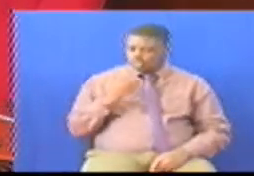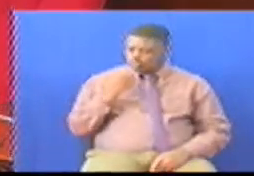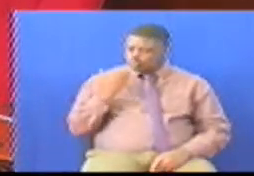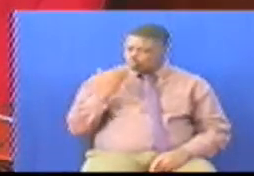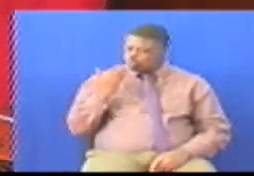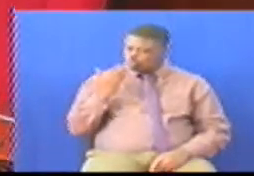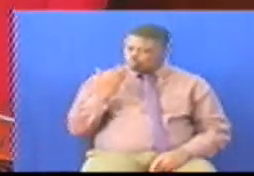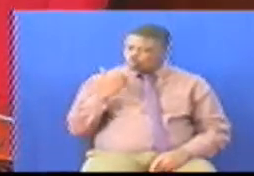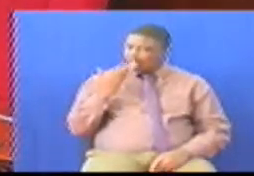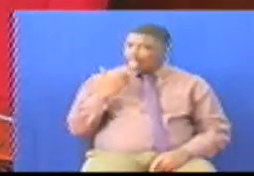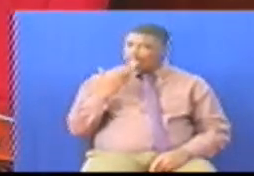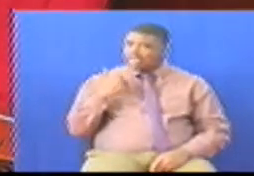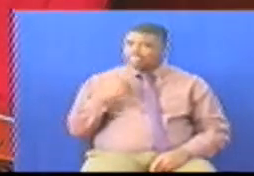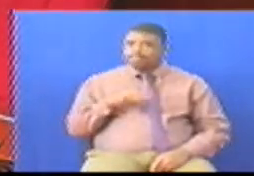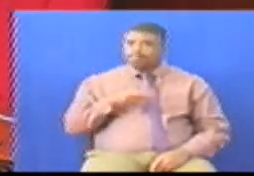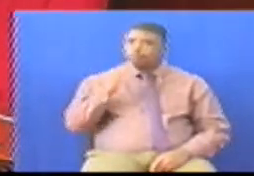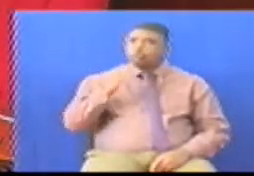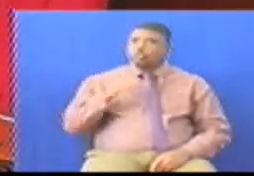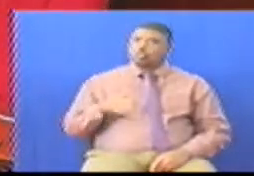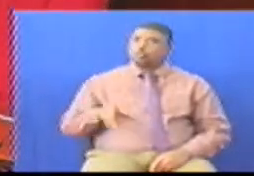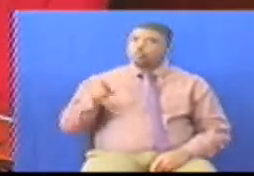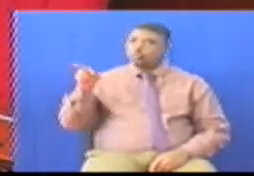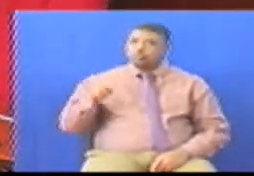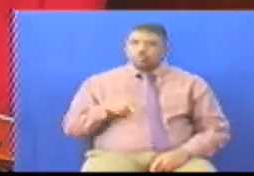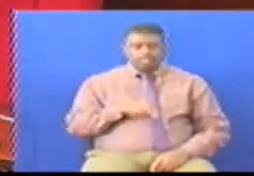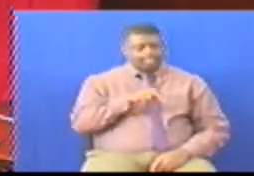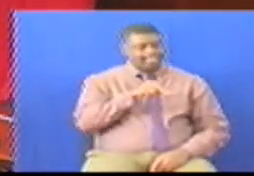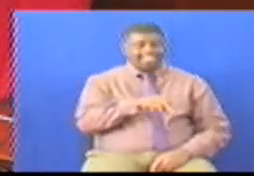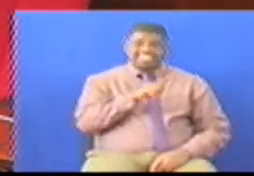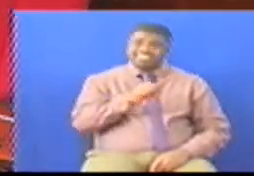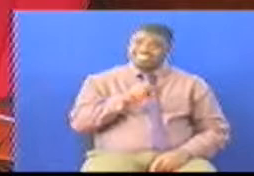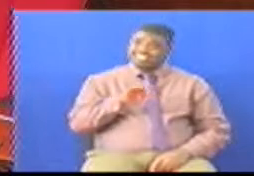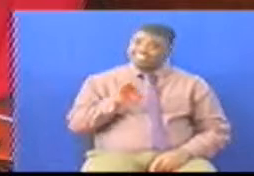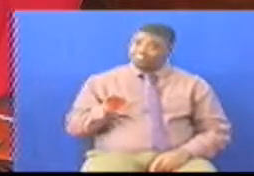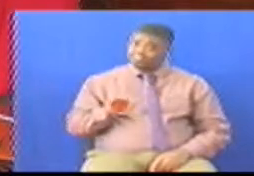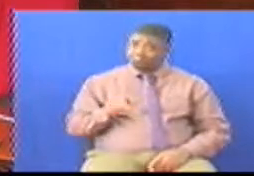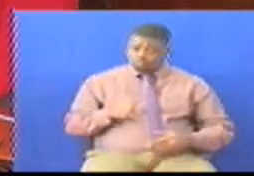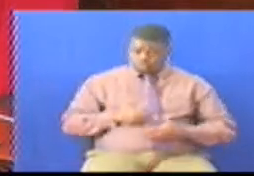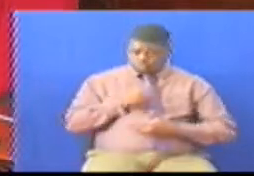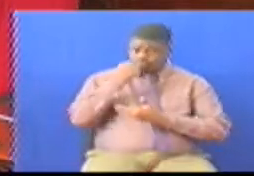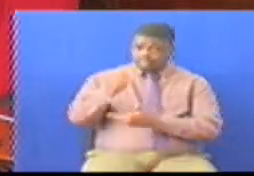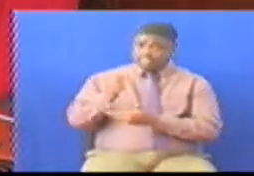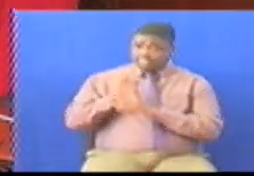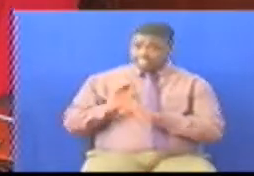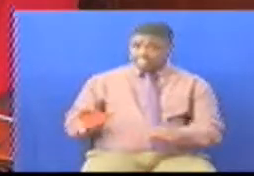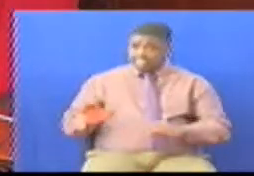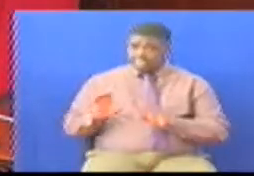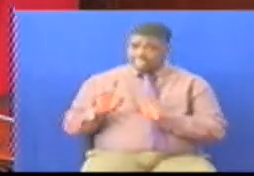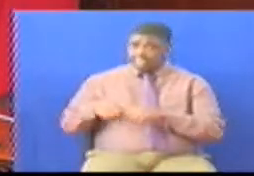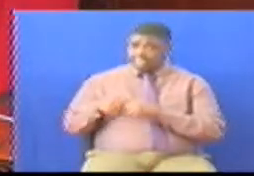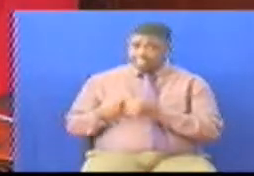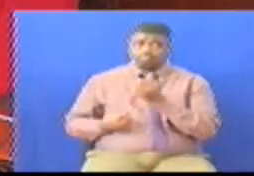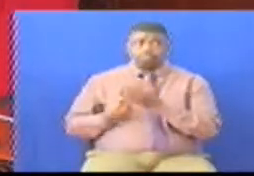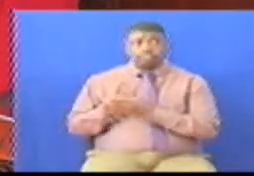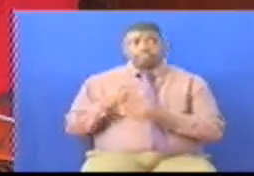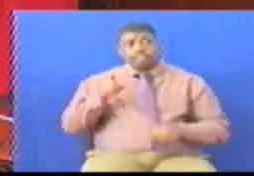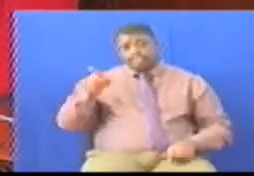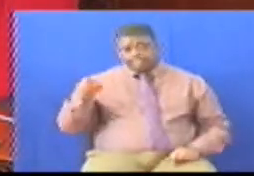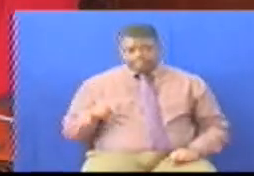la Morogoro, kwamba NCCF walifanya uwekezaji. Lakini kilichotokea pale, Mheshimiwa Spika, ni